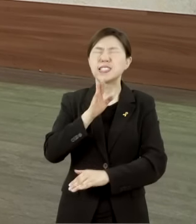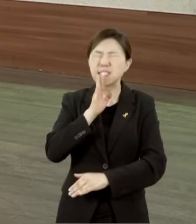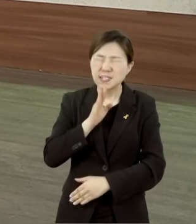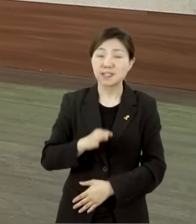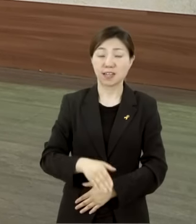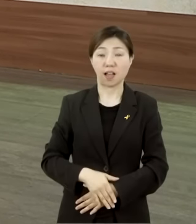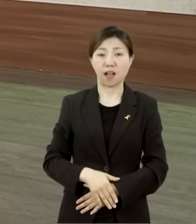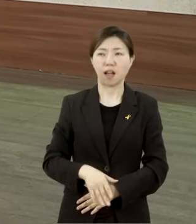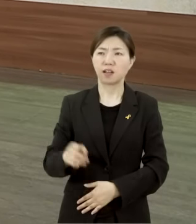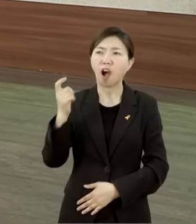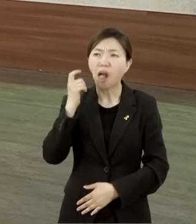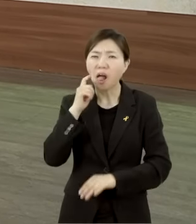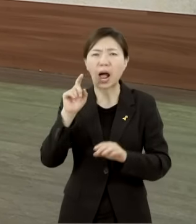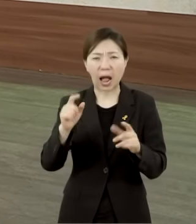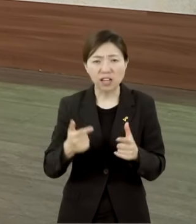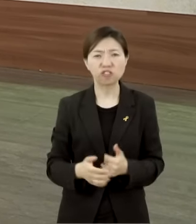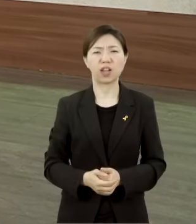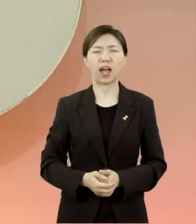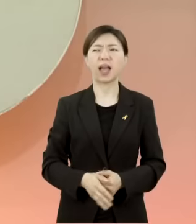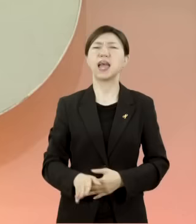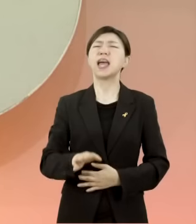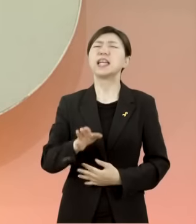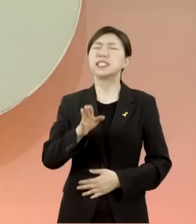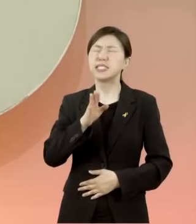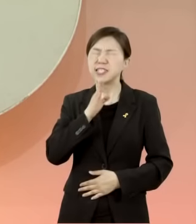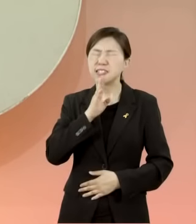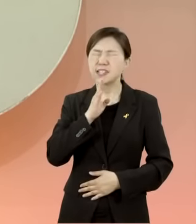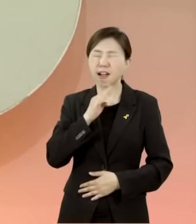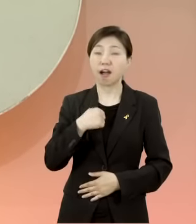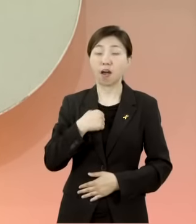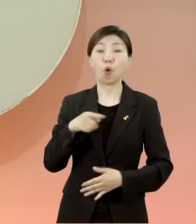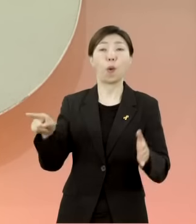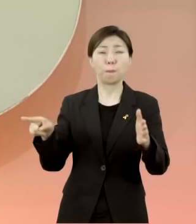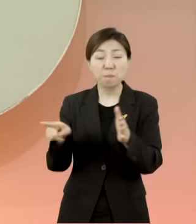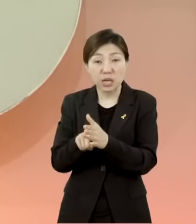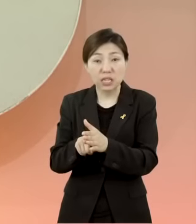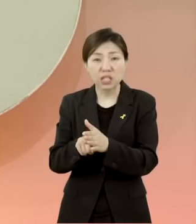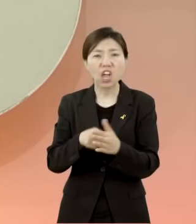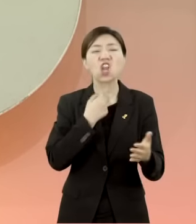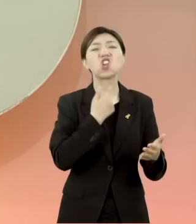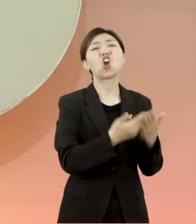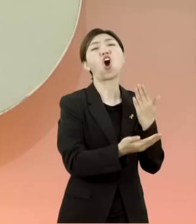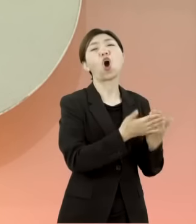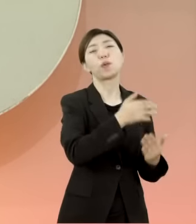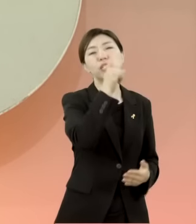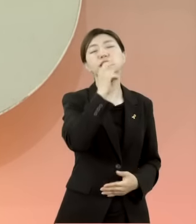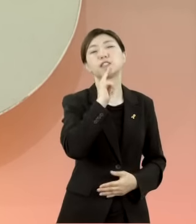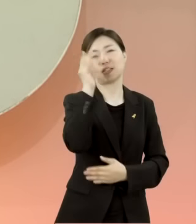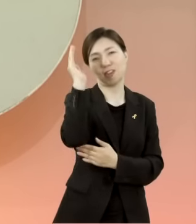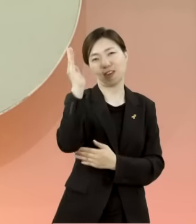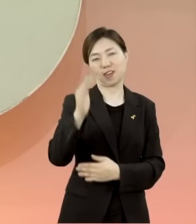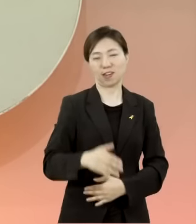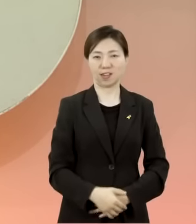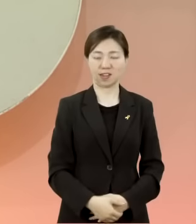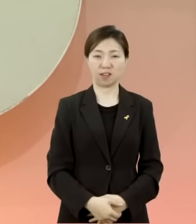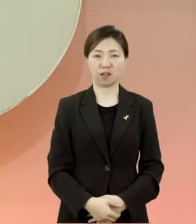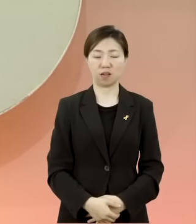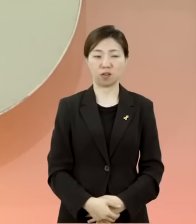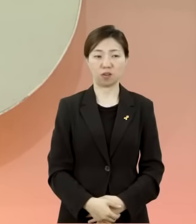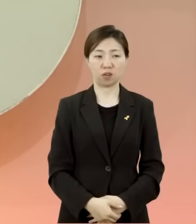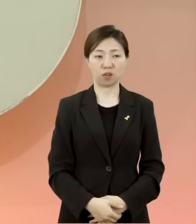정말 진실이나 스님께서 소나무에 했던 그 체험들을 제가 생생하게 제가 그 맛을